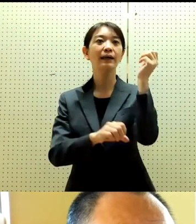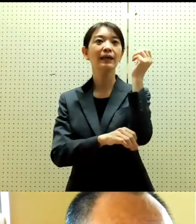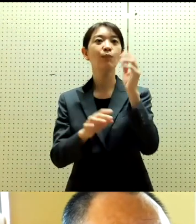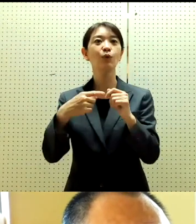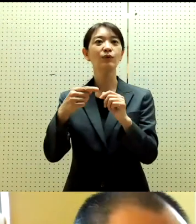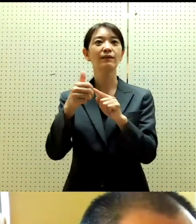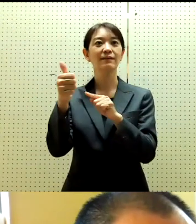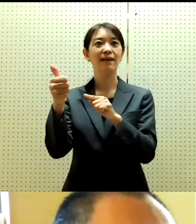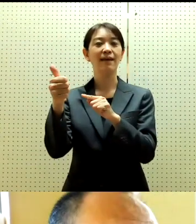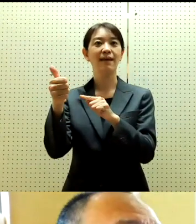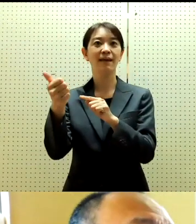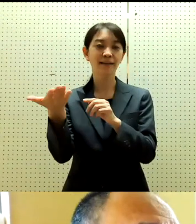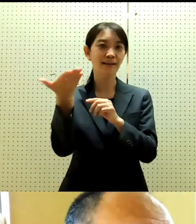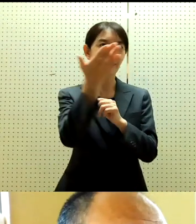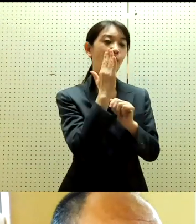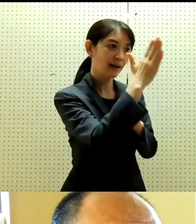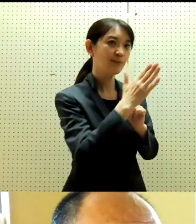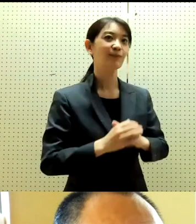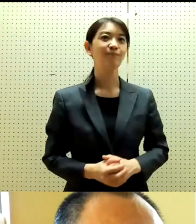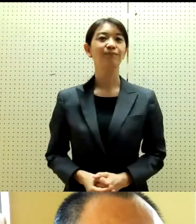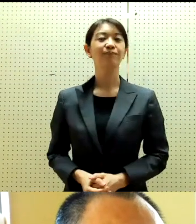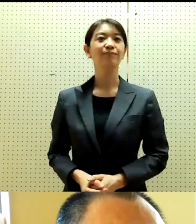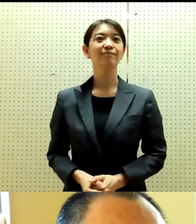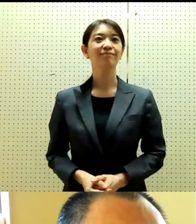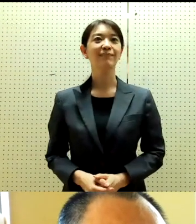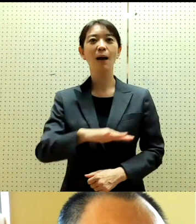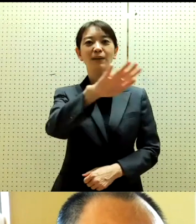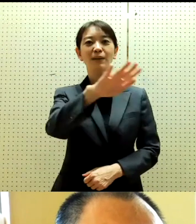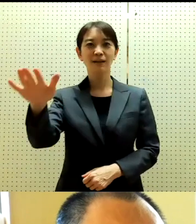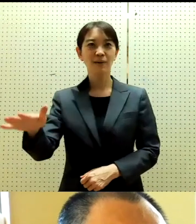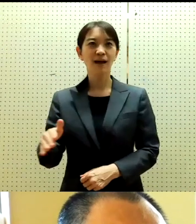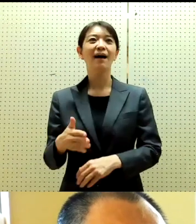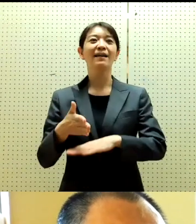い。 はい。皆様ありがとうございました。